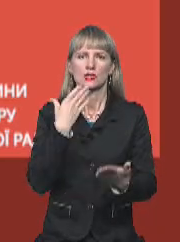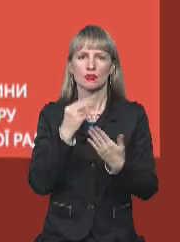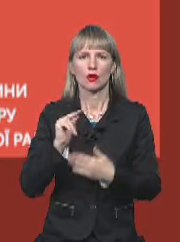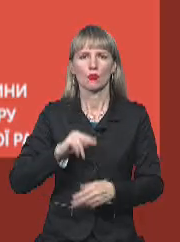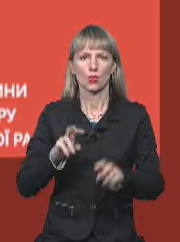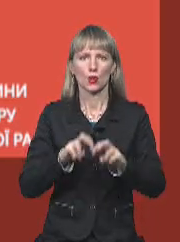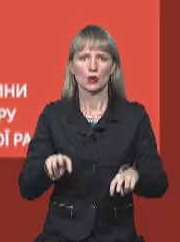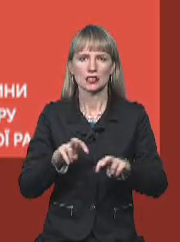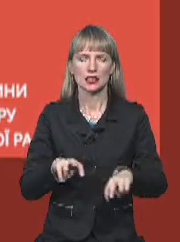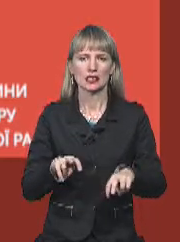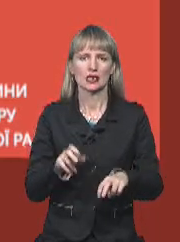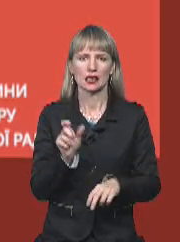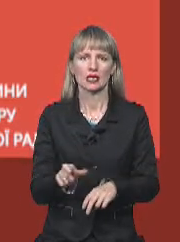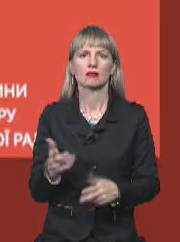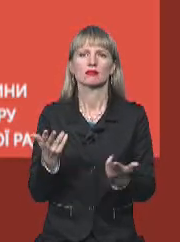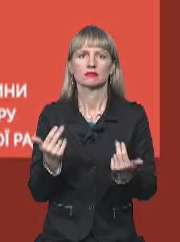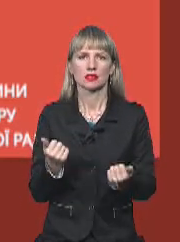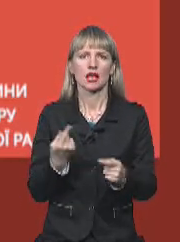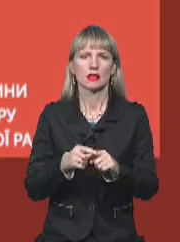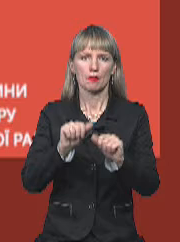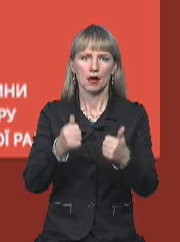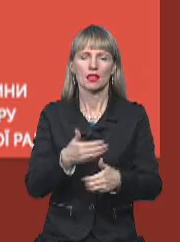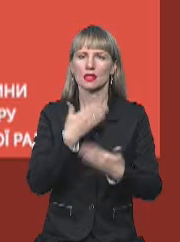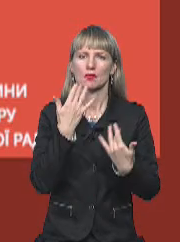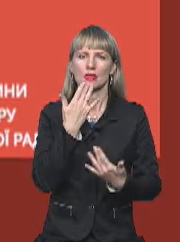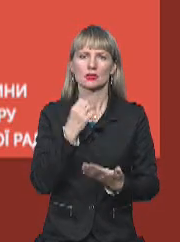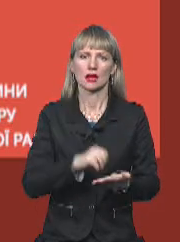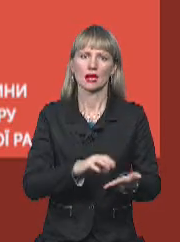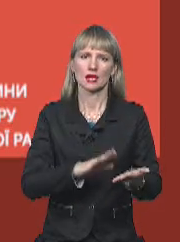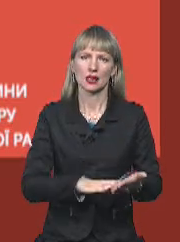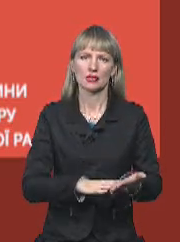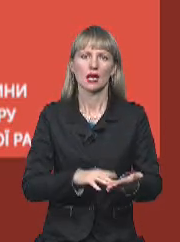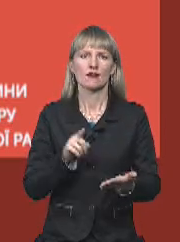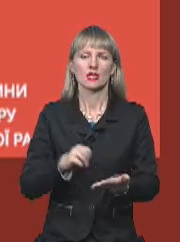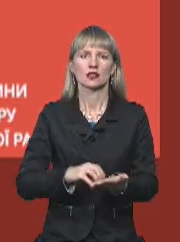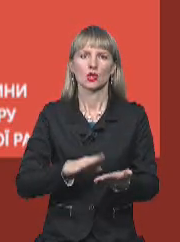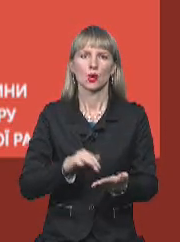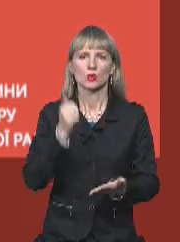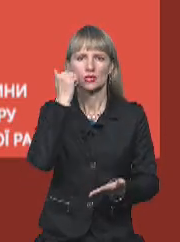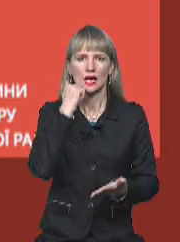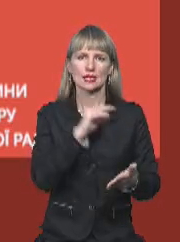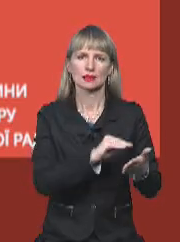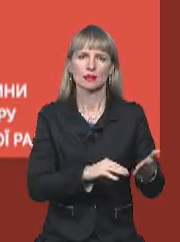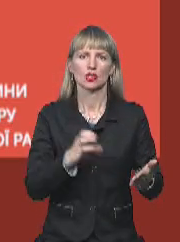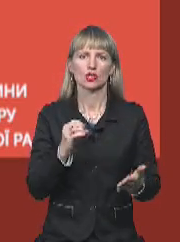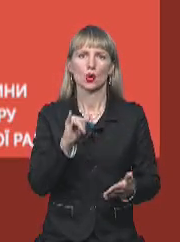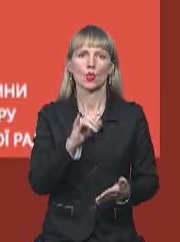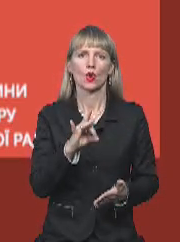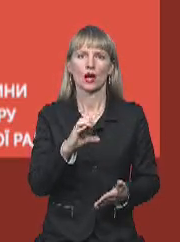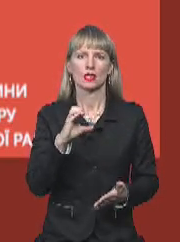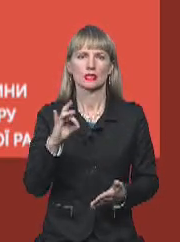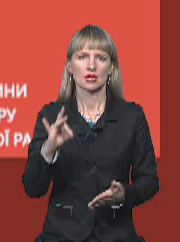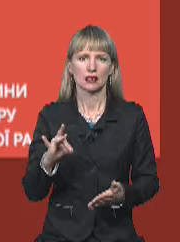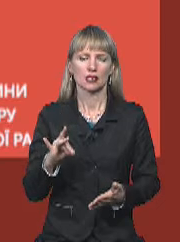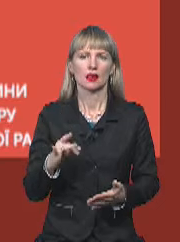дослідники. Дійсно, цього пам'ятника немає у національному реєстрі, але він зареєстрований у старих списках ще УРСР.